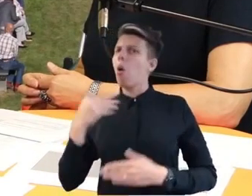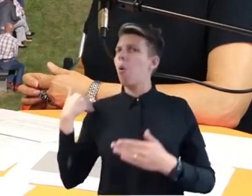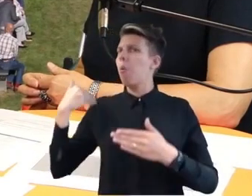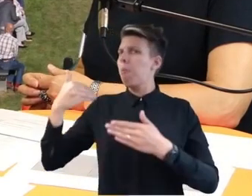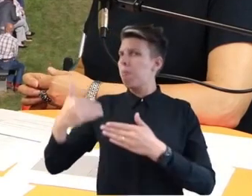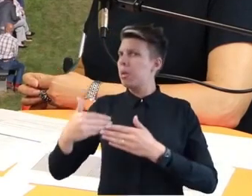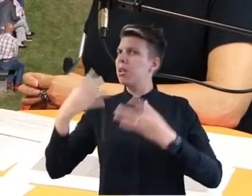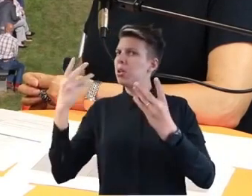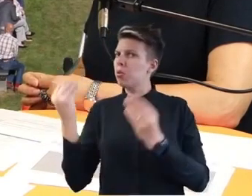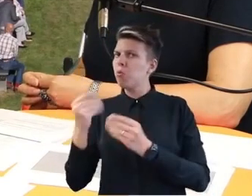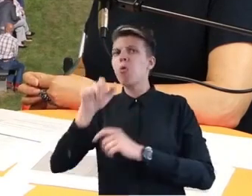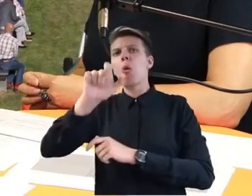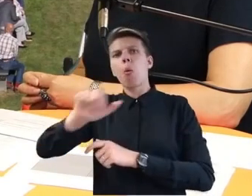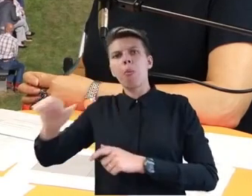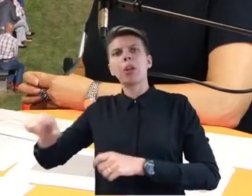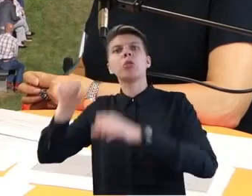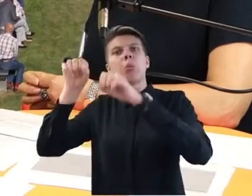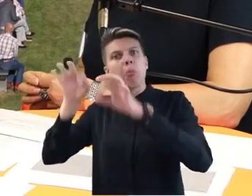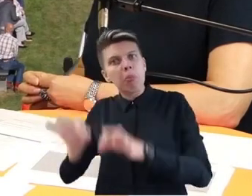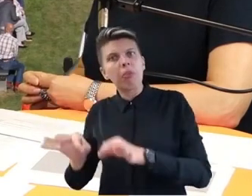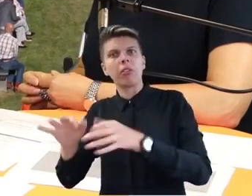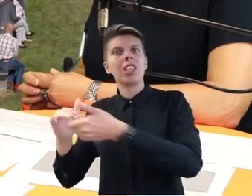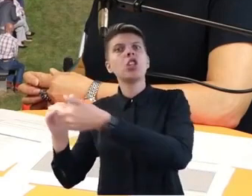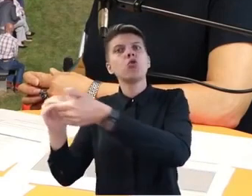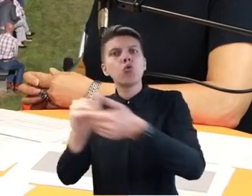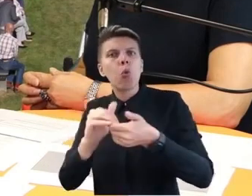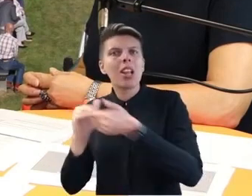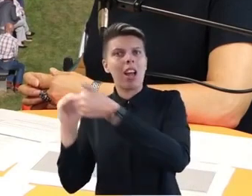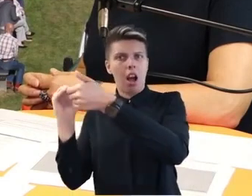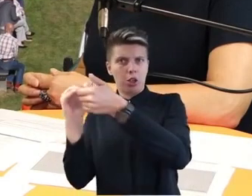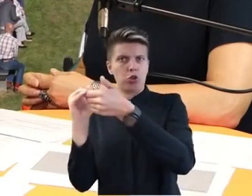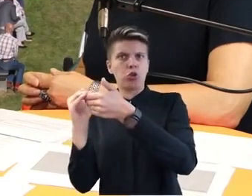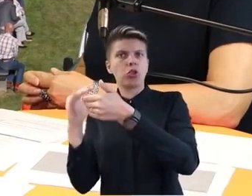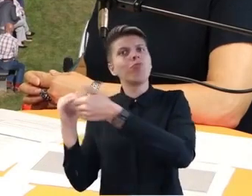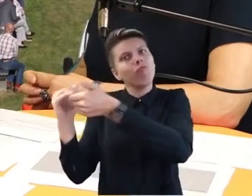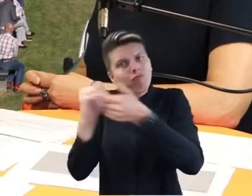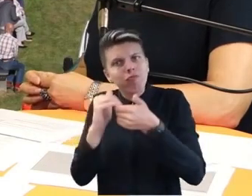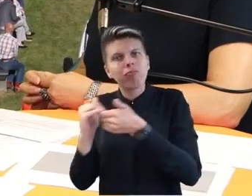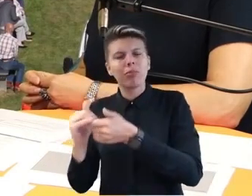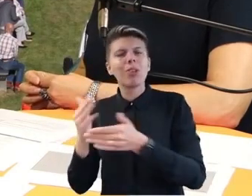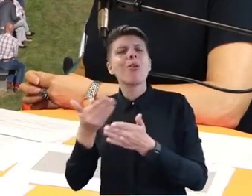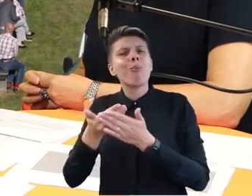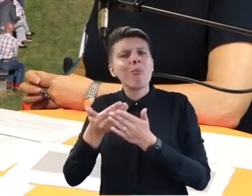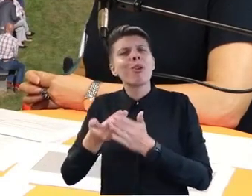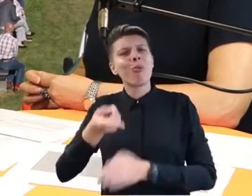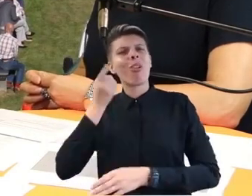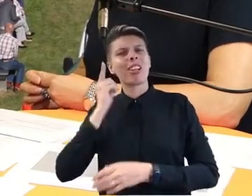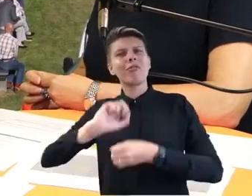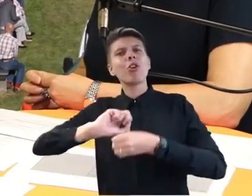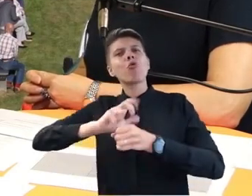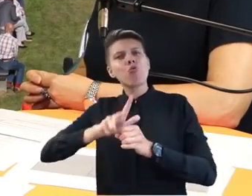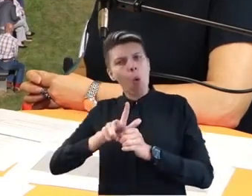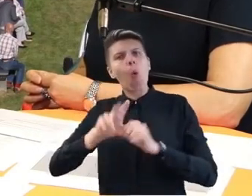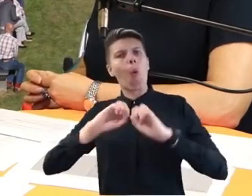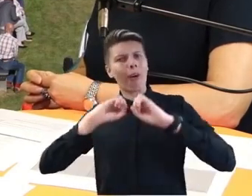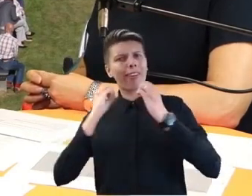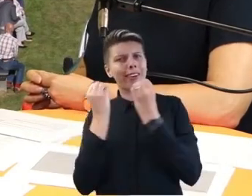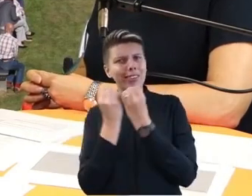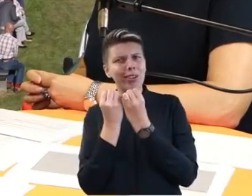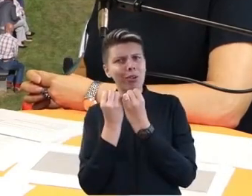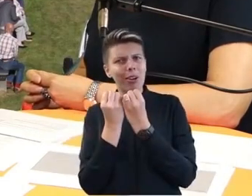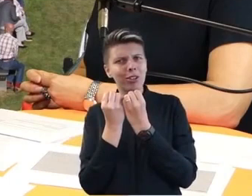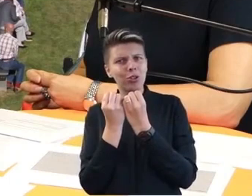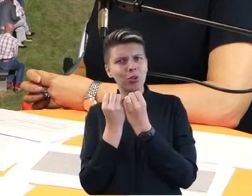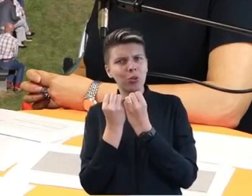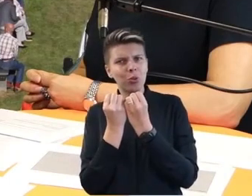solidarisch untereinander verhalten das hat man zum beispiel ja auch in der korona lage jetzt ganz schön gesehen es gab jetzt mal auf deutschland